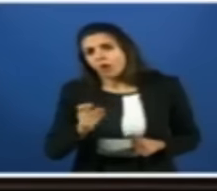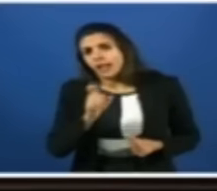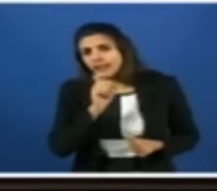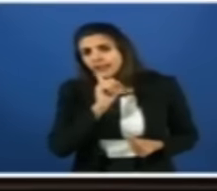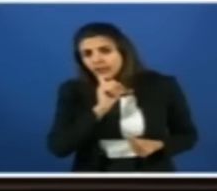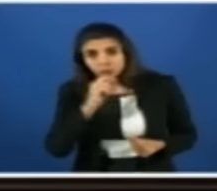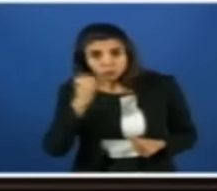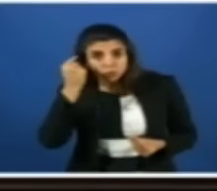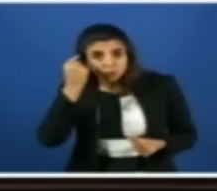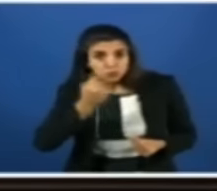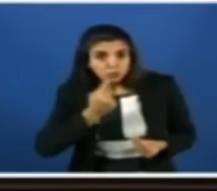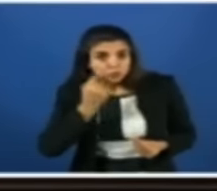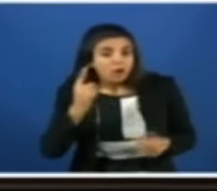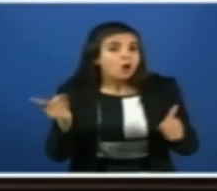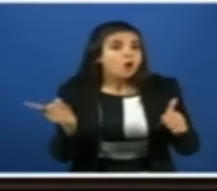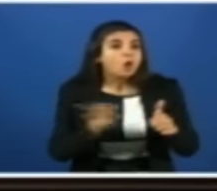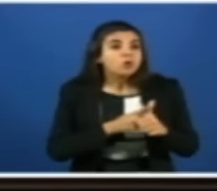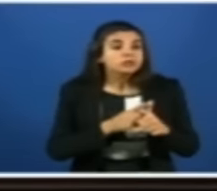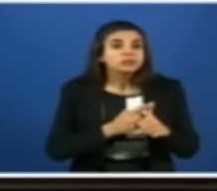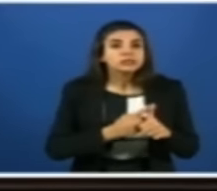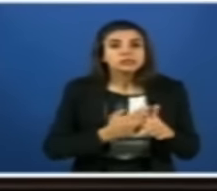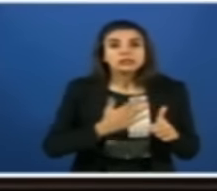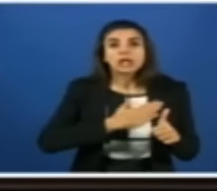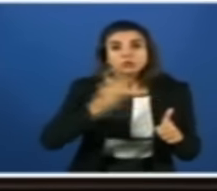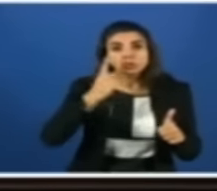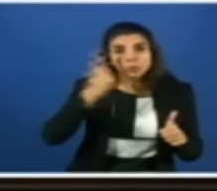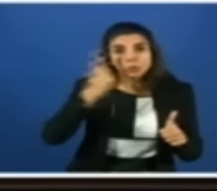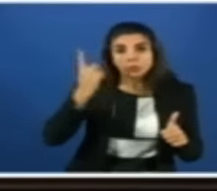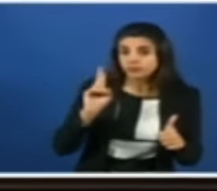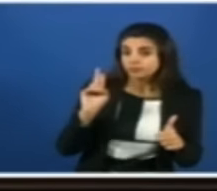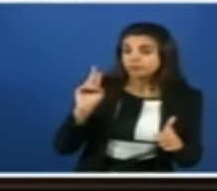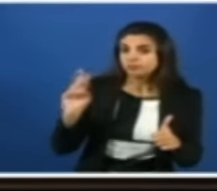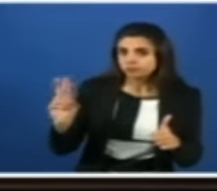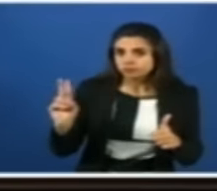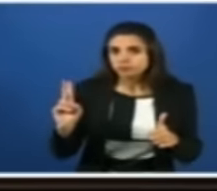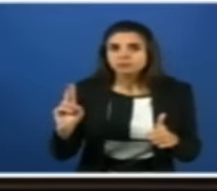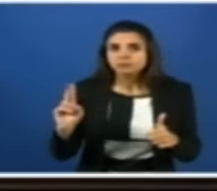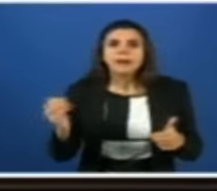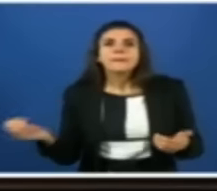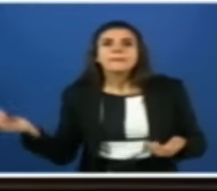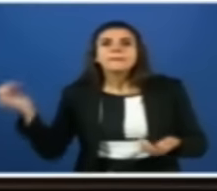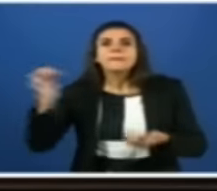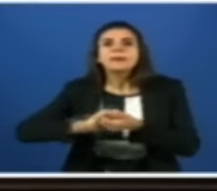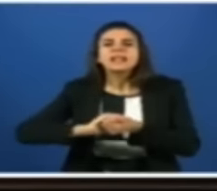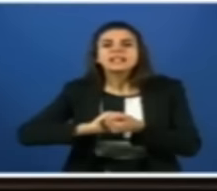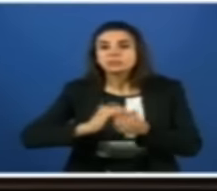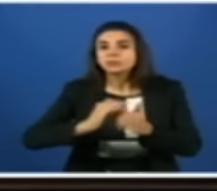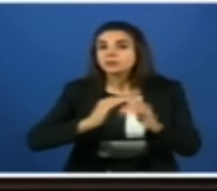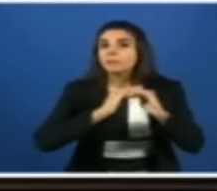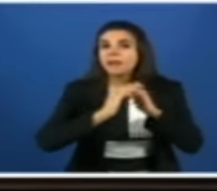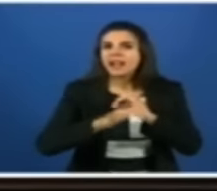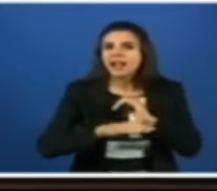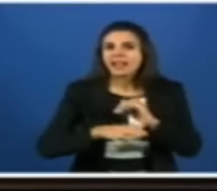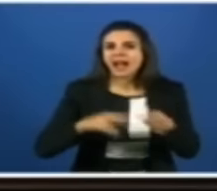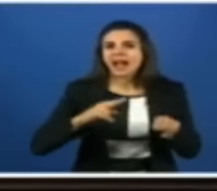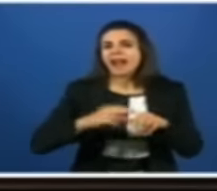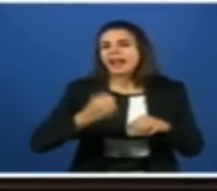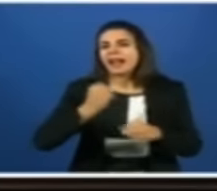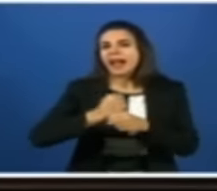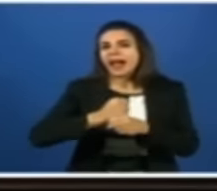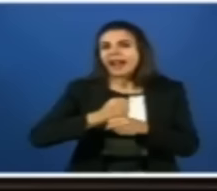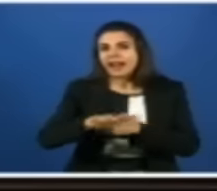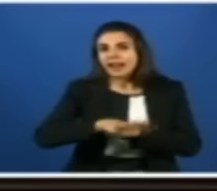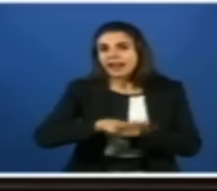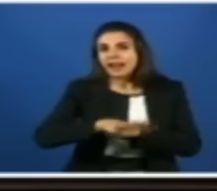olduğunu en önce Sayın Cumhurbaşkanımız Birleşmiş Milletler Genel Kurulu'nda bütün